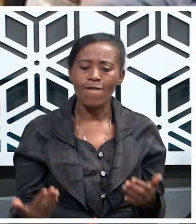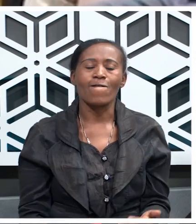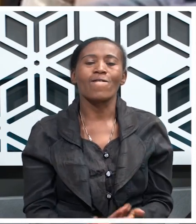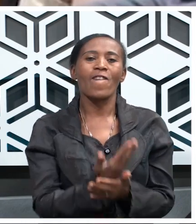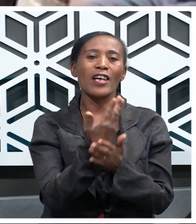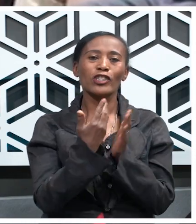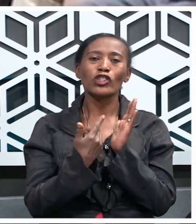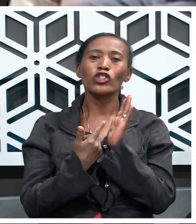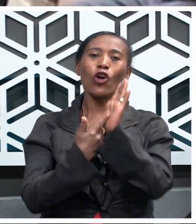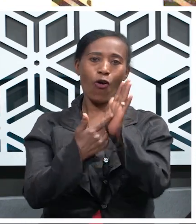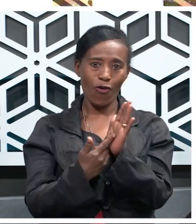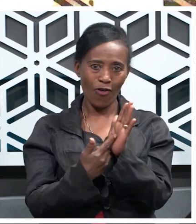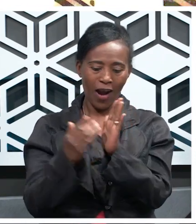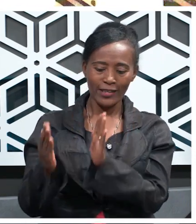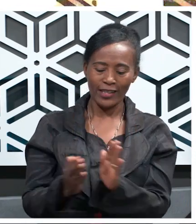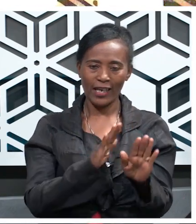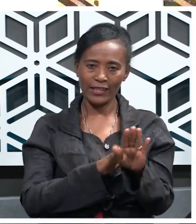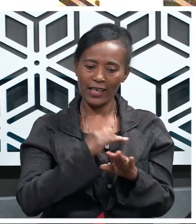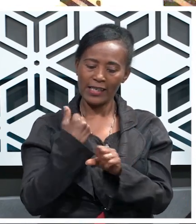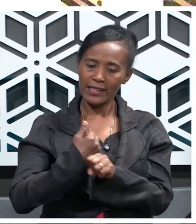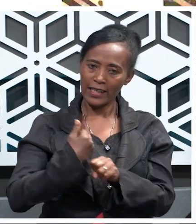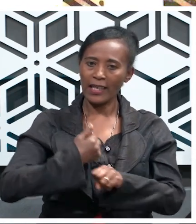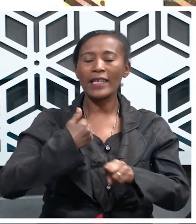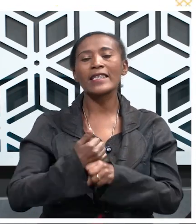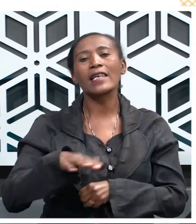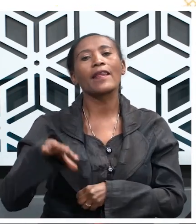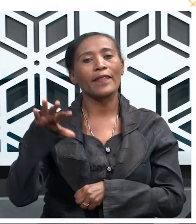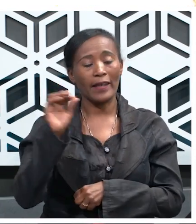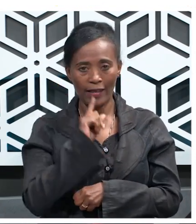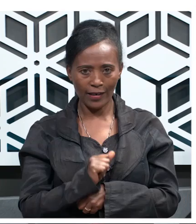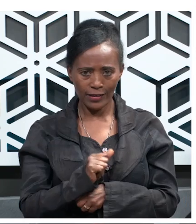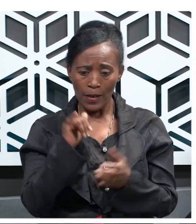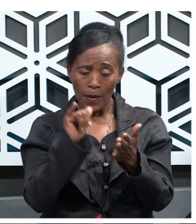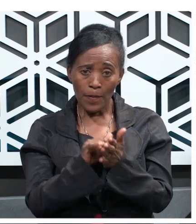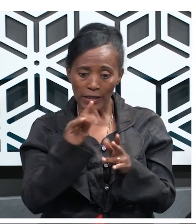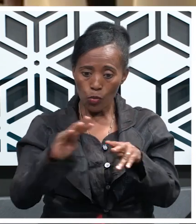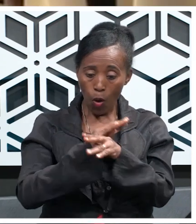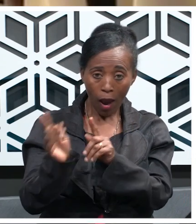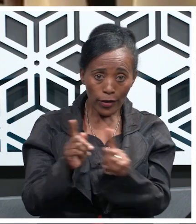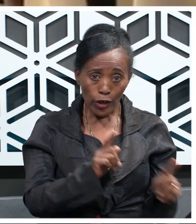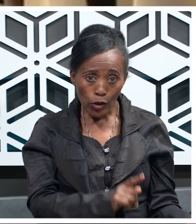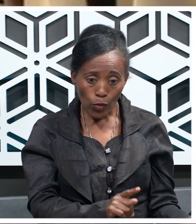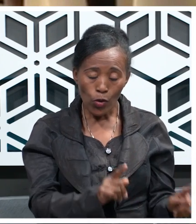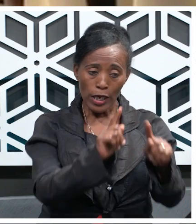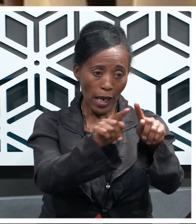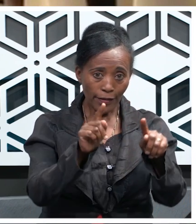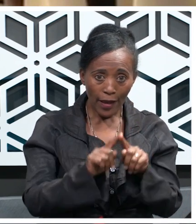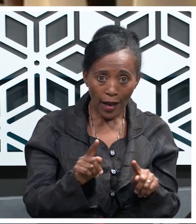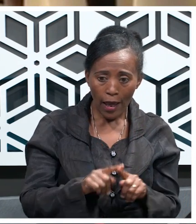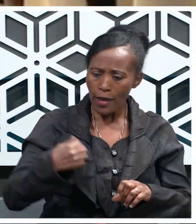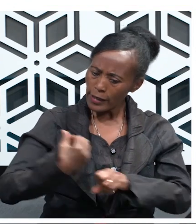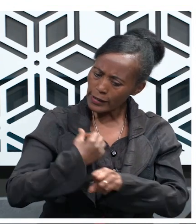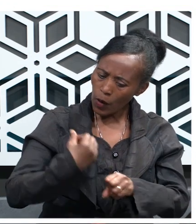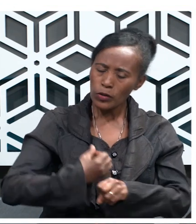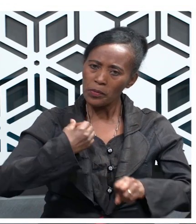ጊዜዋን በፋሽን ሾው አዘጋጅነት ላይ ሰታ እየሰራች ትገኛለች። በዚህ ሙያዋ ደግሞ